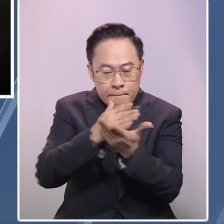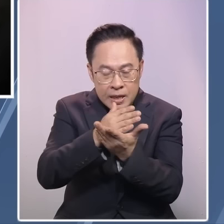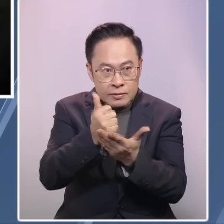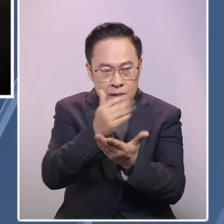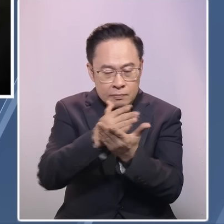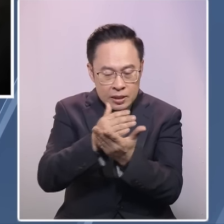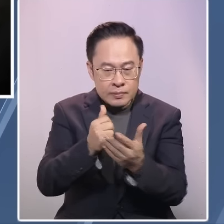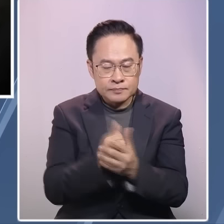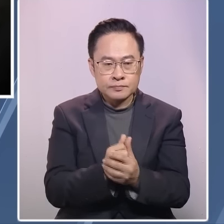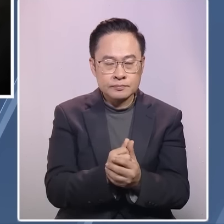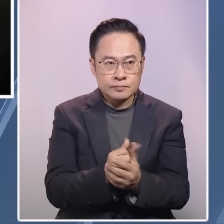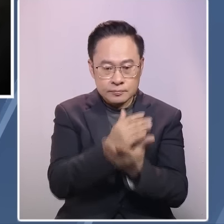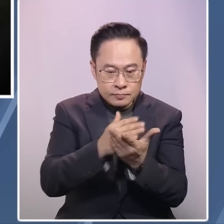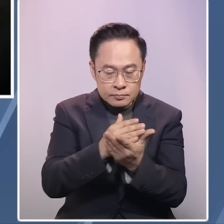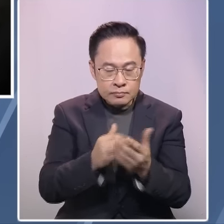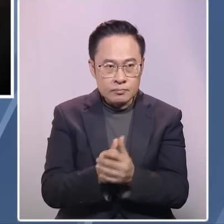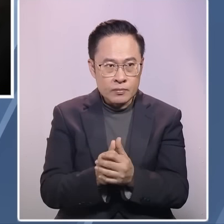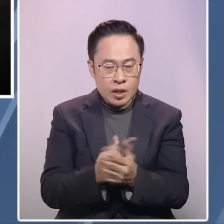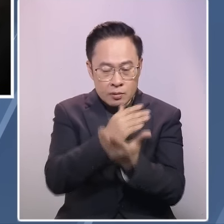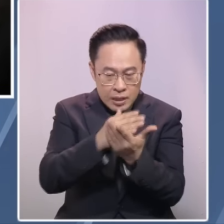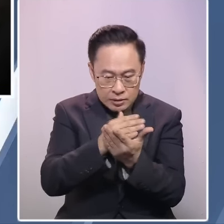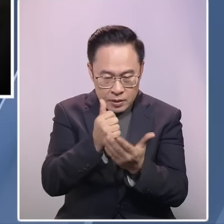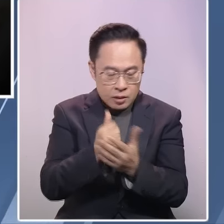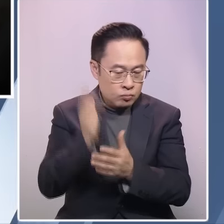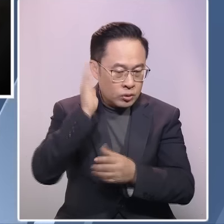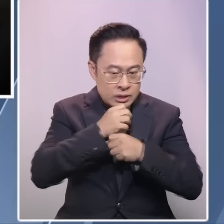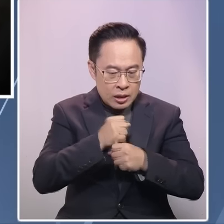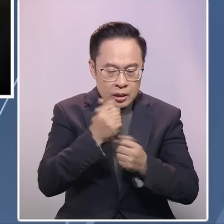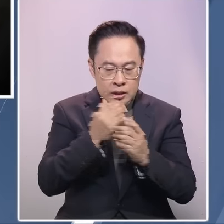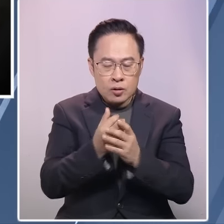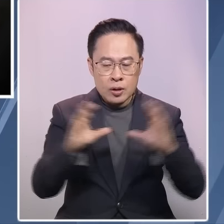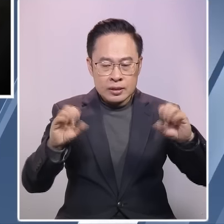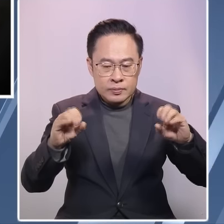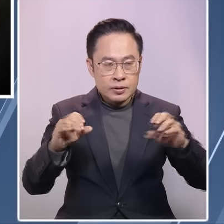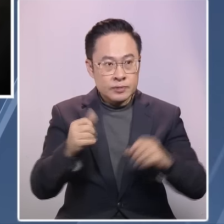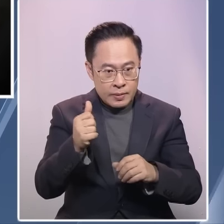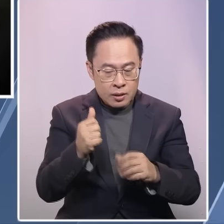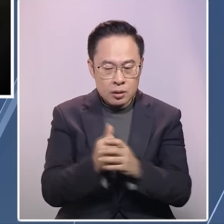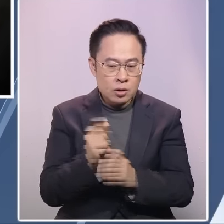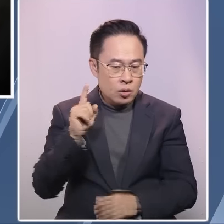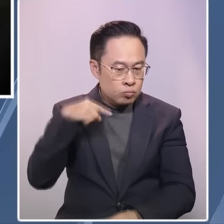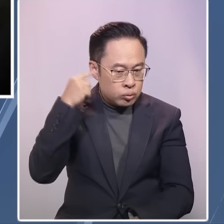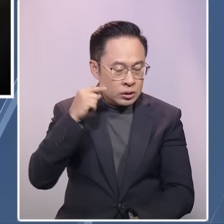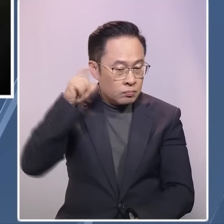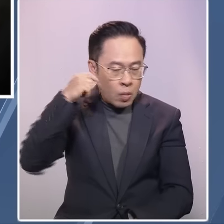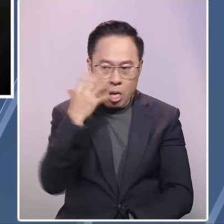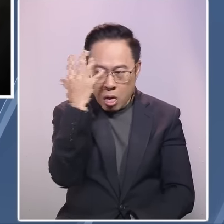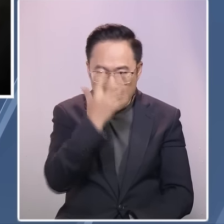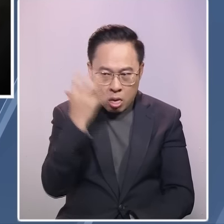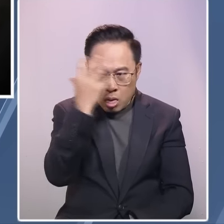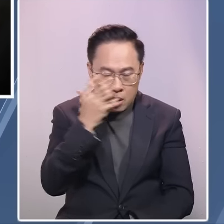มั้ยเดี๋ยวแบ่งกันคนละ 3ล้านอย่างงี้ตอนแรกคุณยายบอกว่าก็ก็ลังเลอยู่เหมือนกันแต่พอคนร้ายพยายามที่จะหว่านล้อมด้วยเหตุ